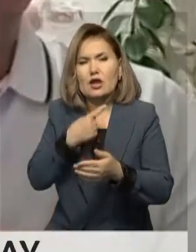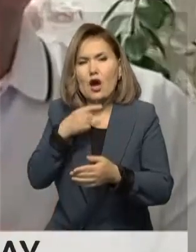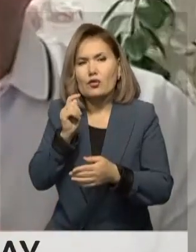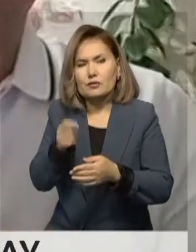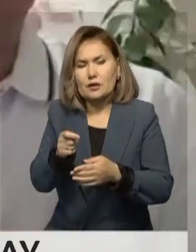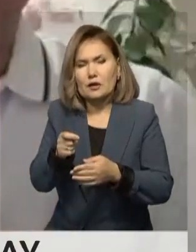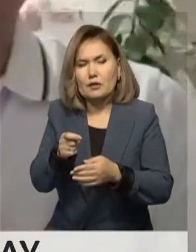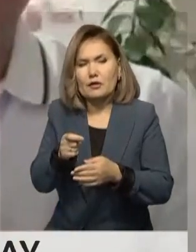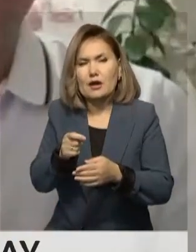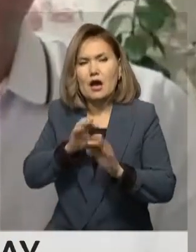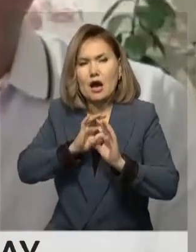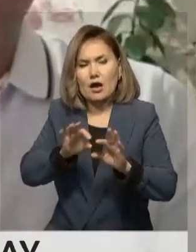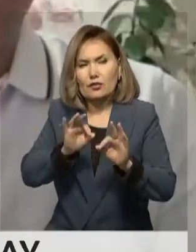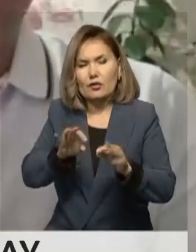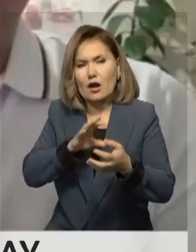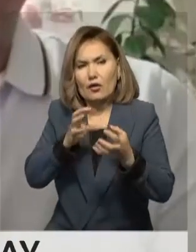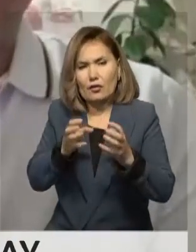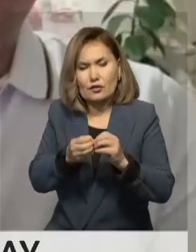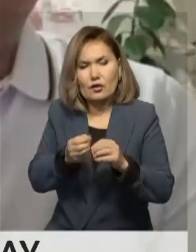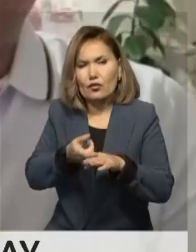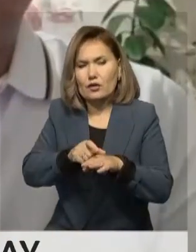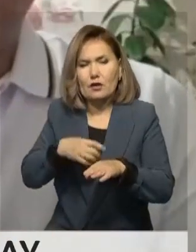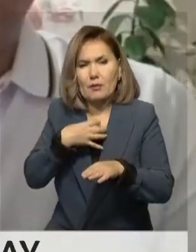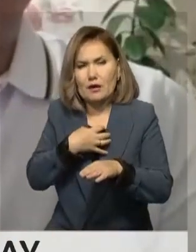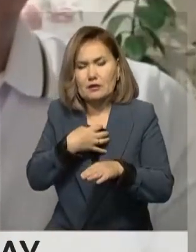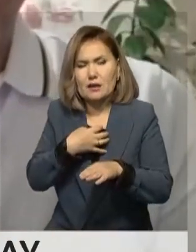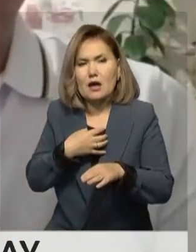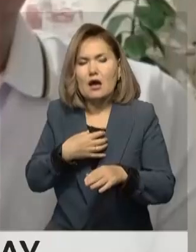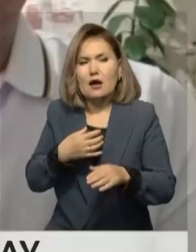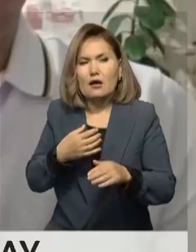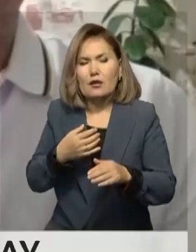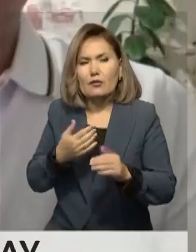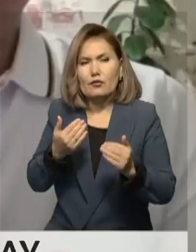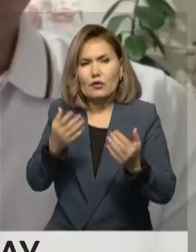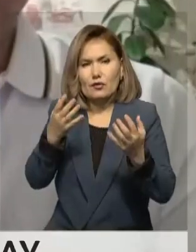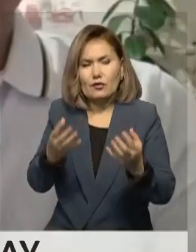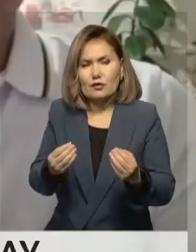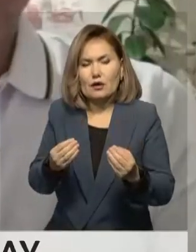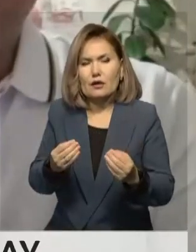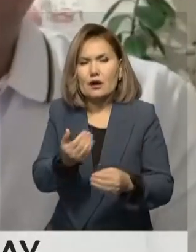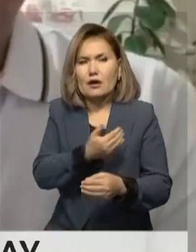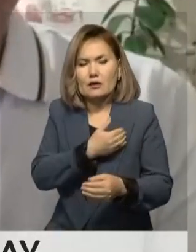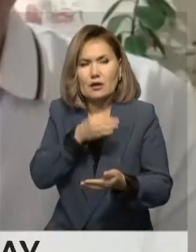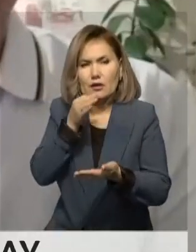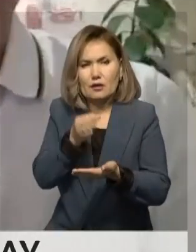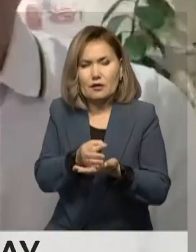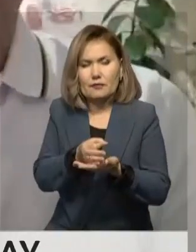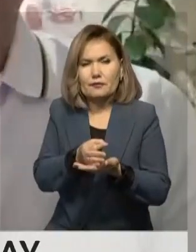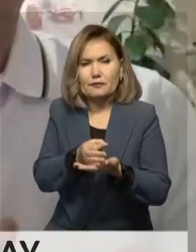дауысын жеткізуге бағытталған. Бұл жерде енді айта кетерлік